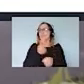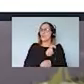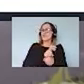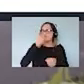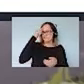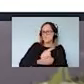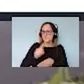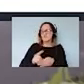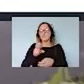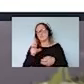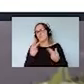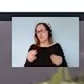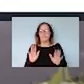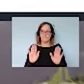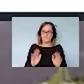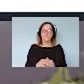czy programistycznie.